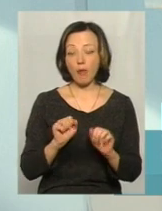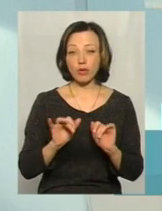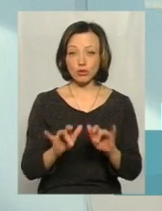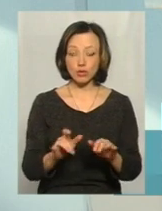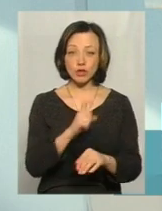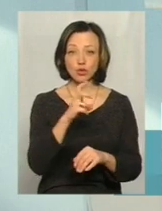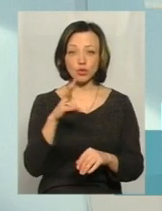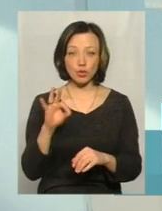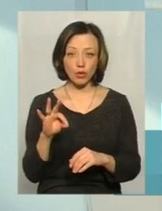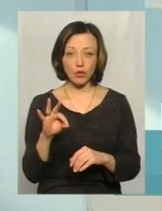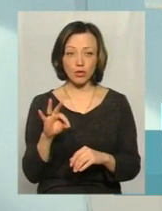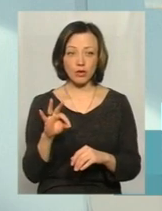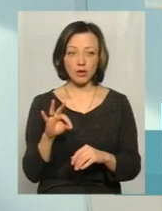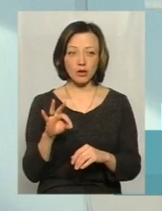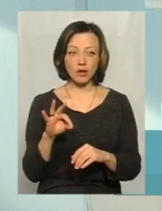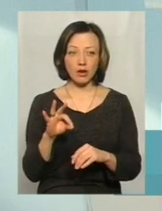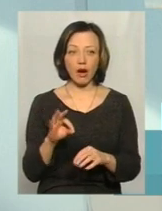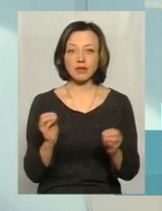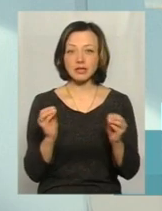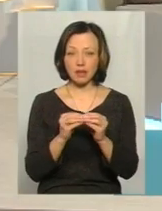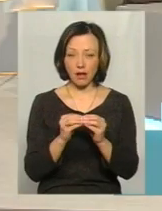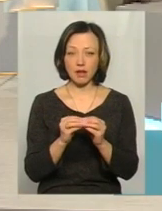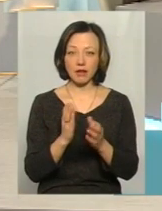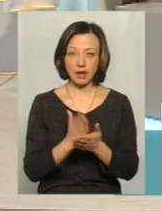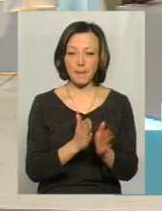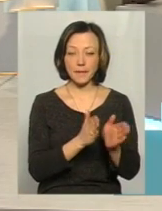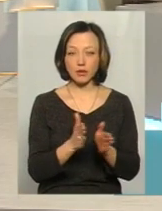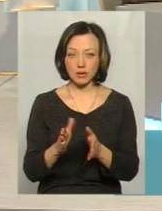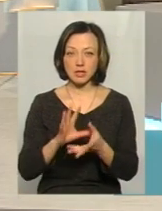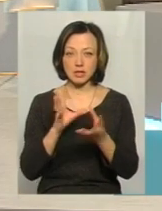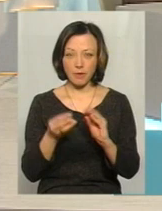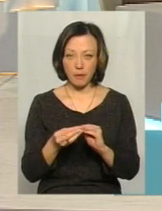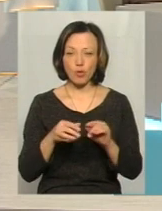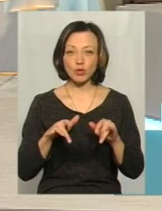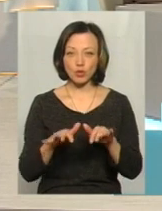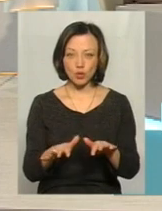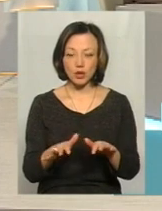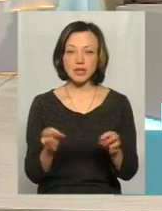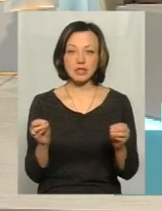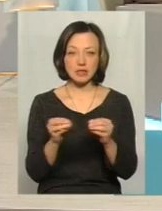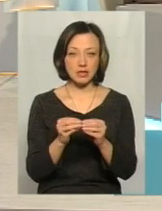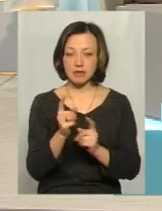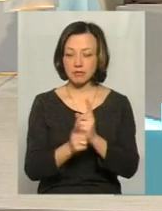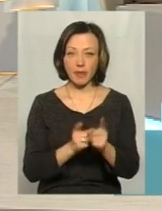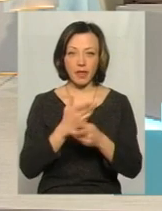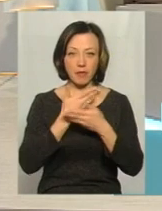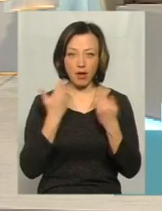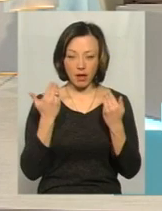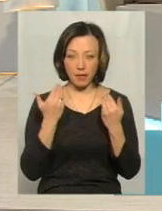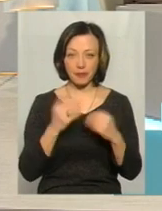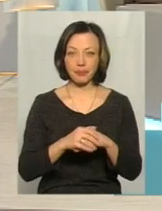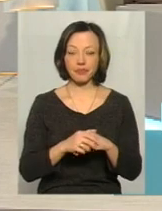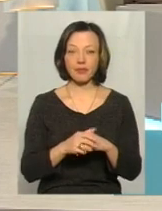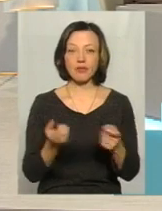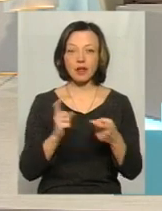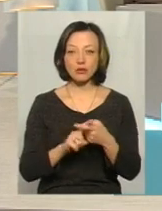процедури зовнішнього незалежного оцінювання, то вона в нас є сталою. Саме в процедурі в нас змін якраз і немає. В